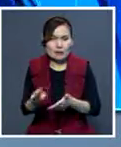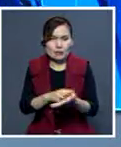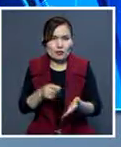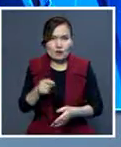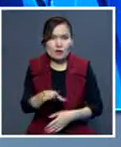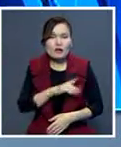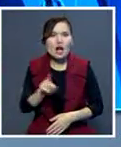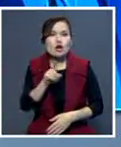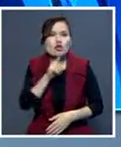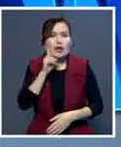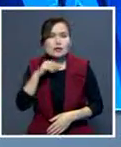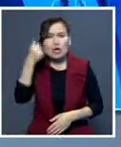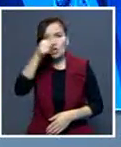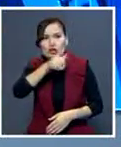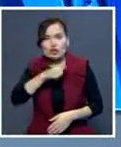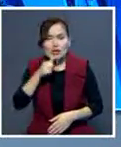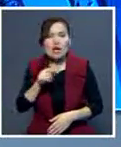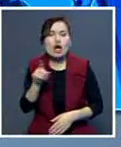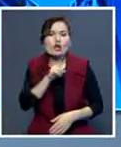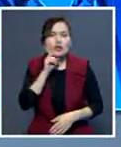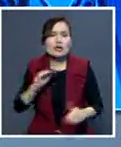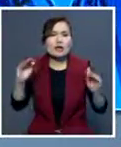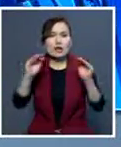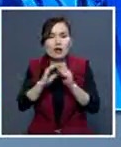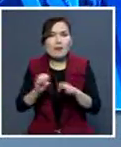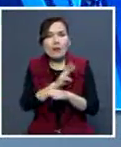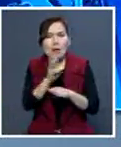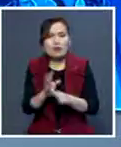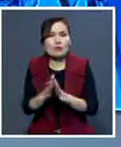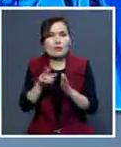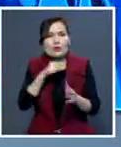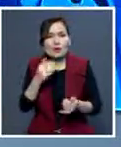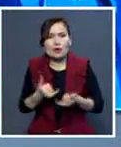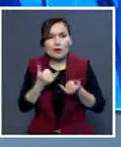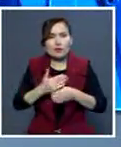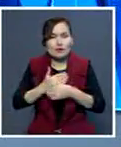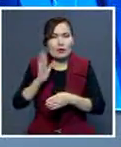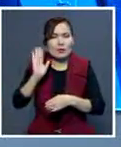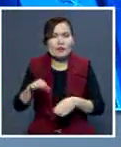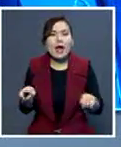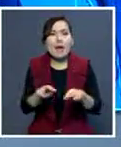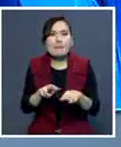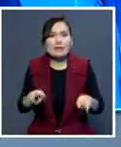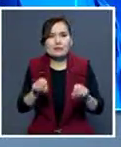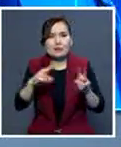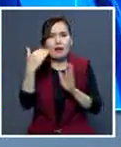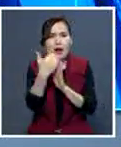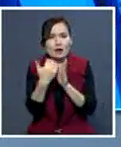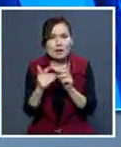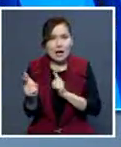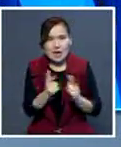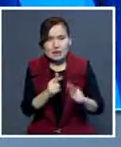Жастар жылы жастардың баспана мәселесіне баса мән беріледі. Қазір қоғамдық дамыту министрлігі арнайы жол картасының жобасын әзірлеп